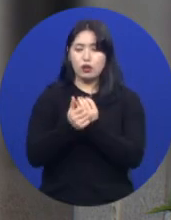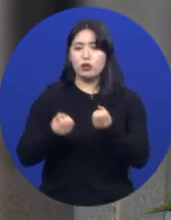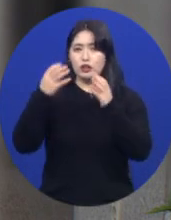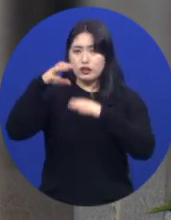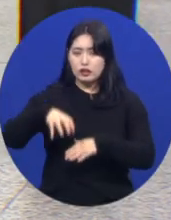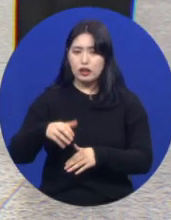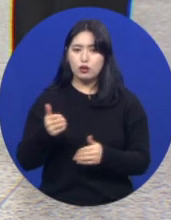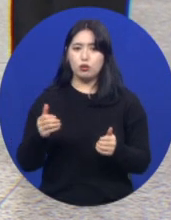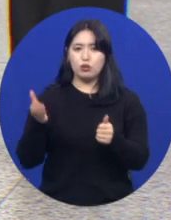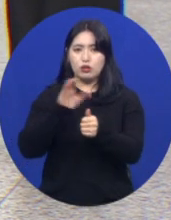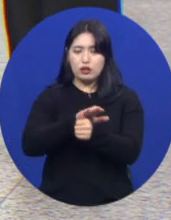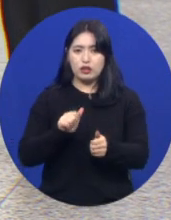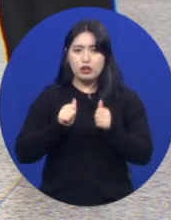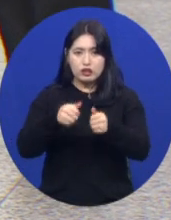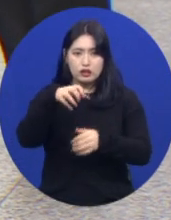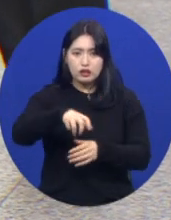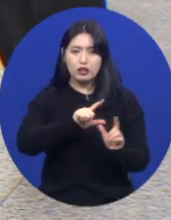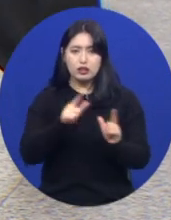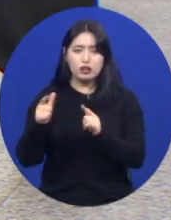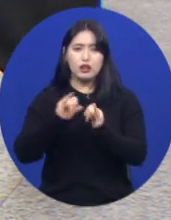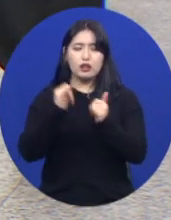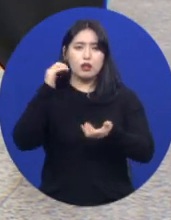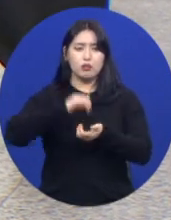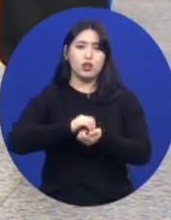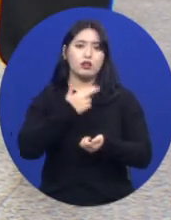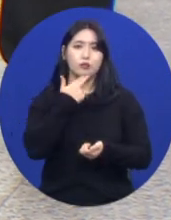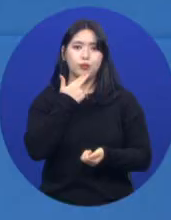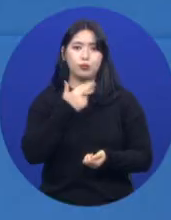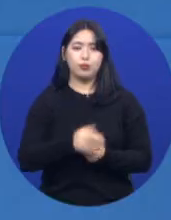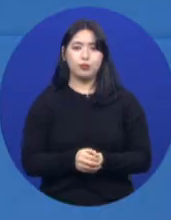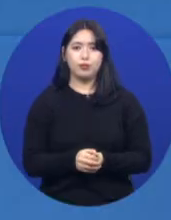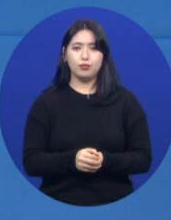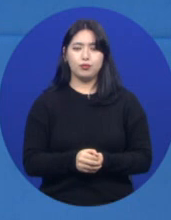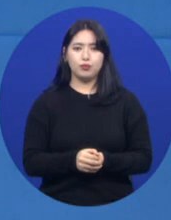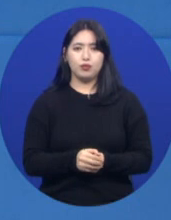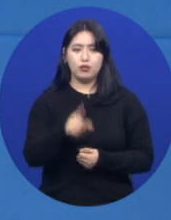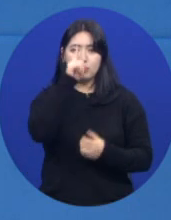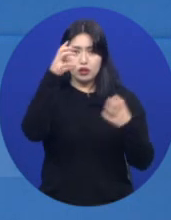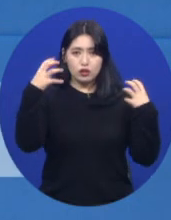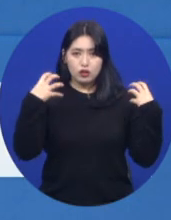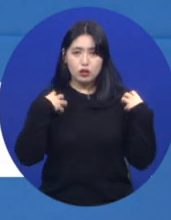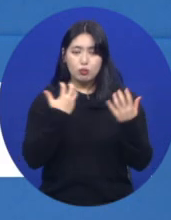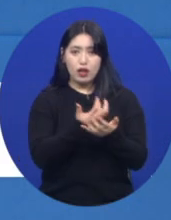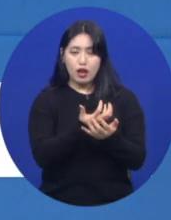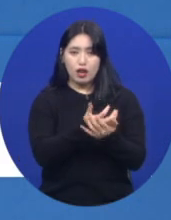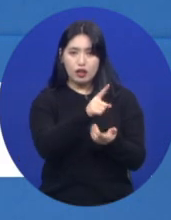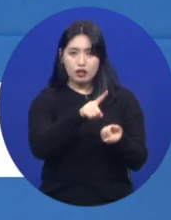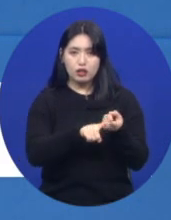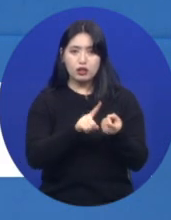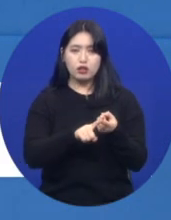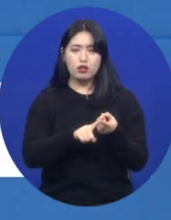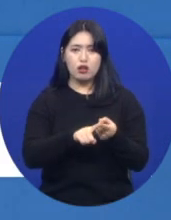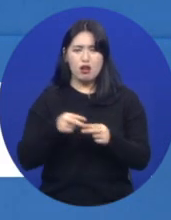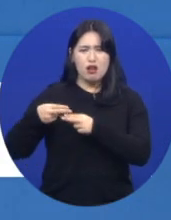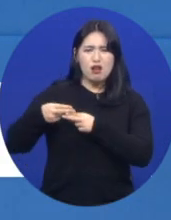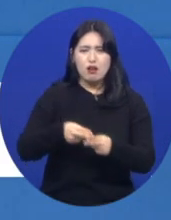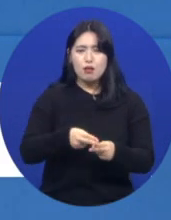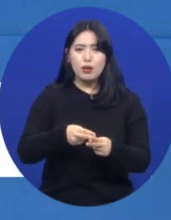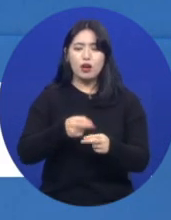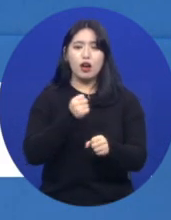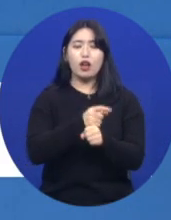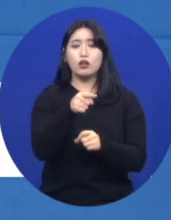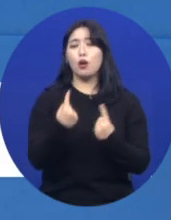장례식장 등은 인원 제한을 적용하지 않습니다 정부의 난을 일방적으로 적용하기